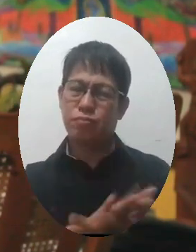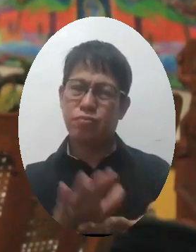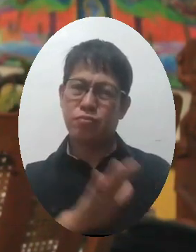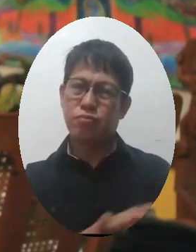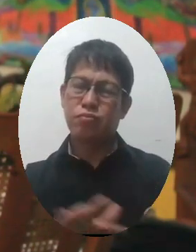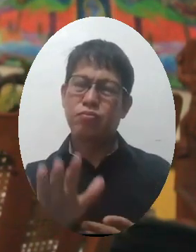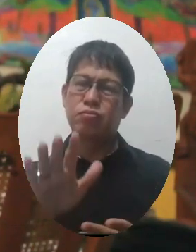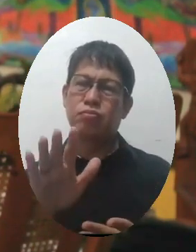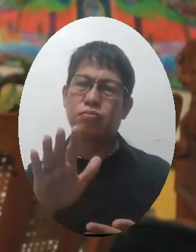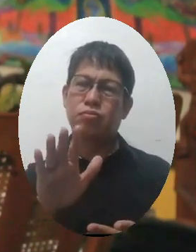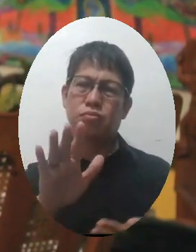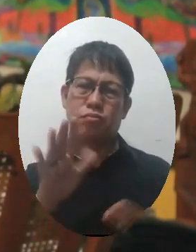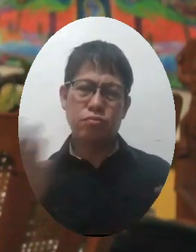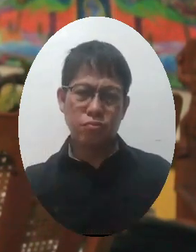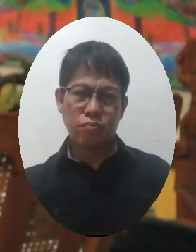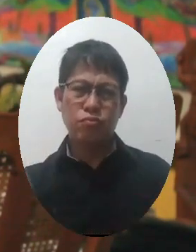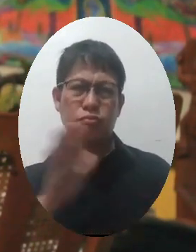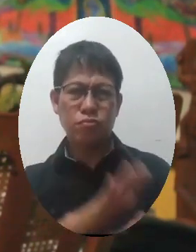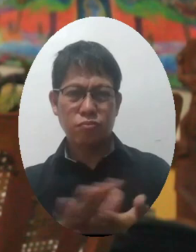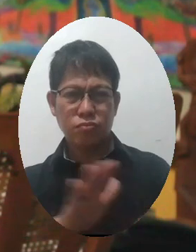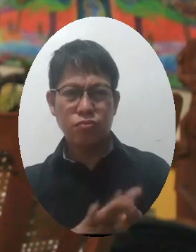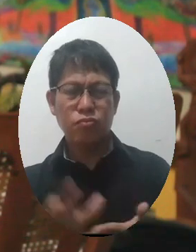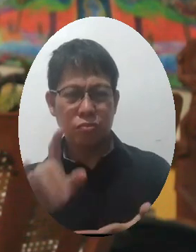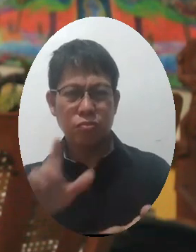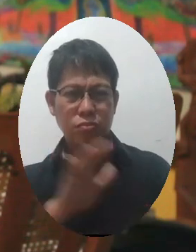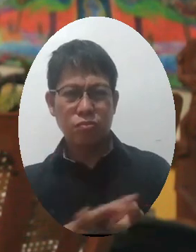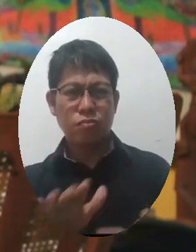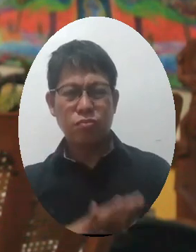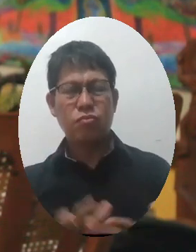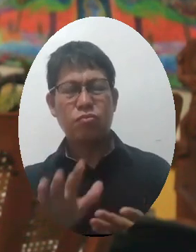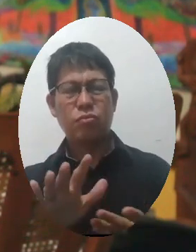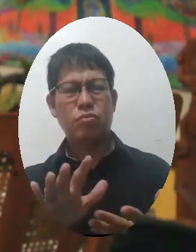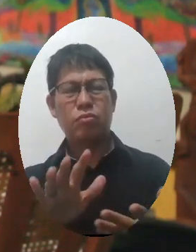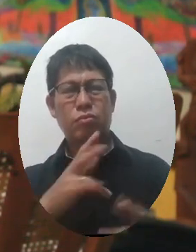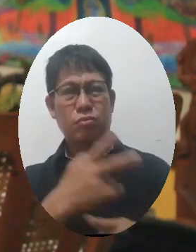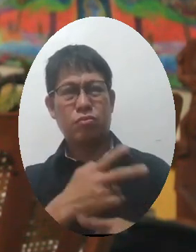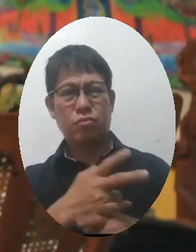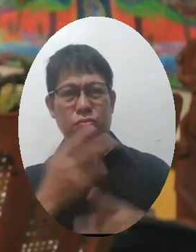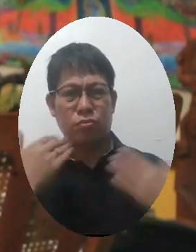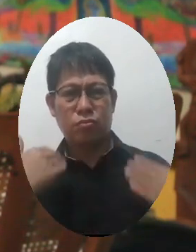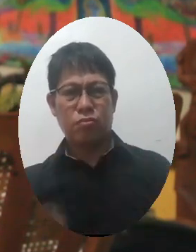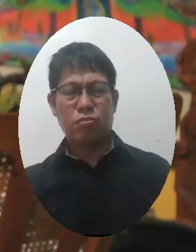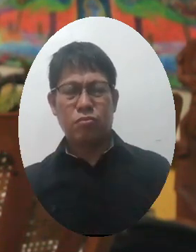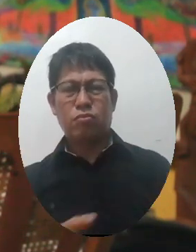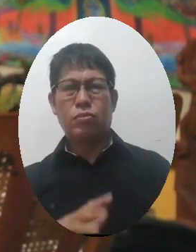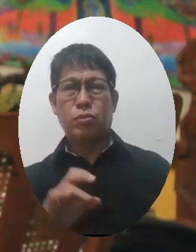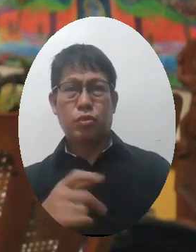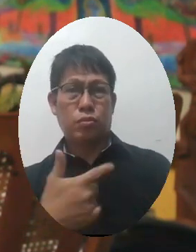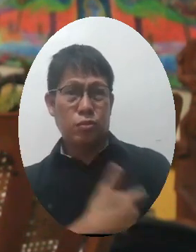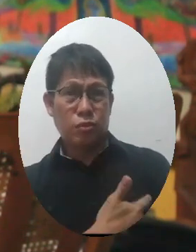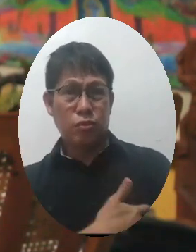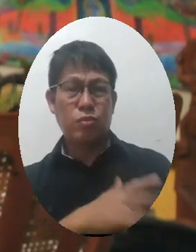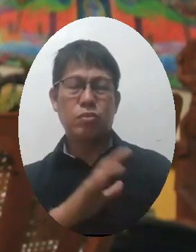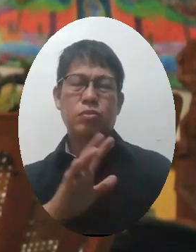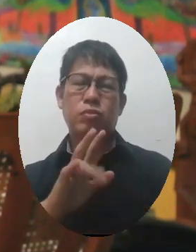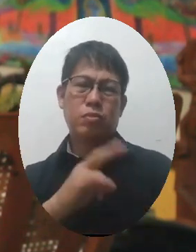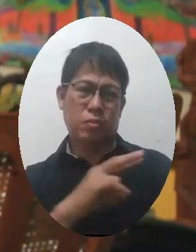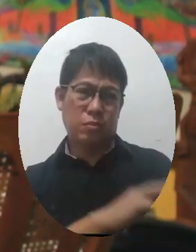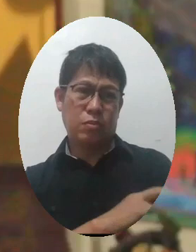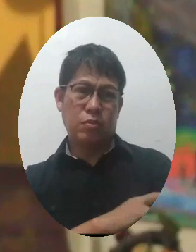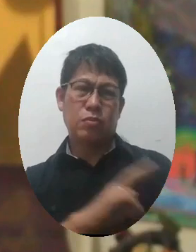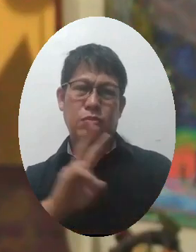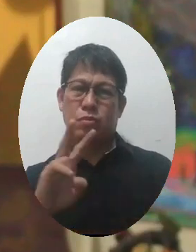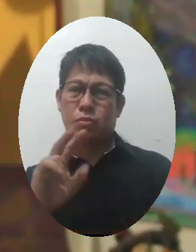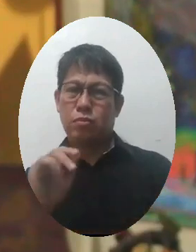good hygiene, regular na paghuhugas ng kamay para makaiwas sa mikrobyo at impeksyon. Meron din bakuna laban sa